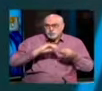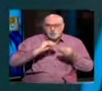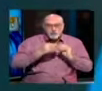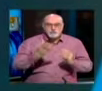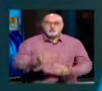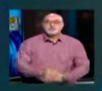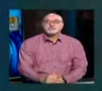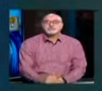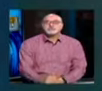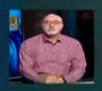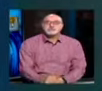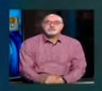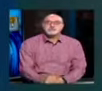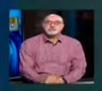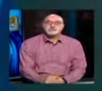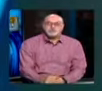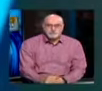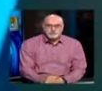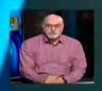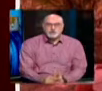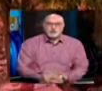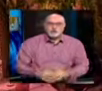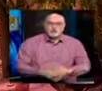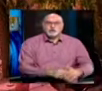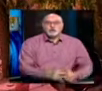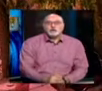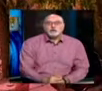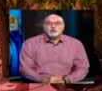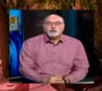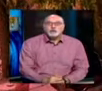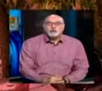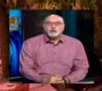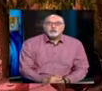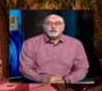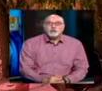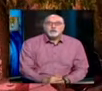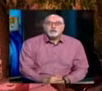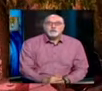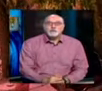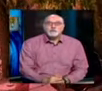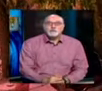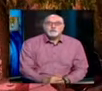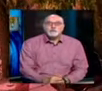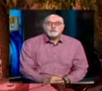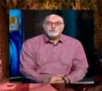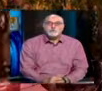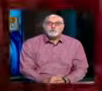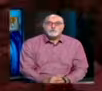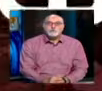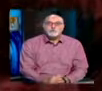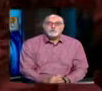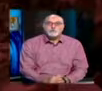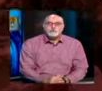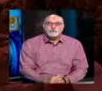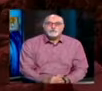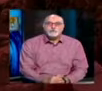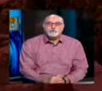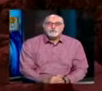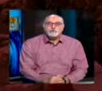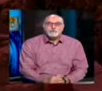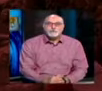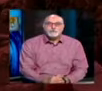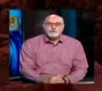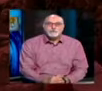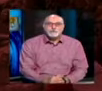وشيك. نختم بالمشهد. مشروع نظام المخزن الوهمي لحل أزمة العطش يضحك